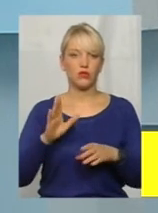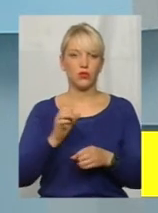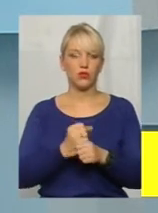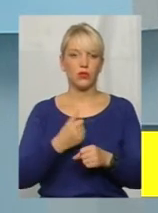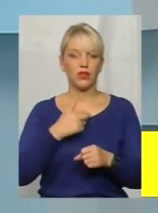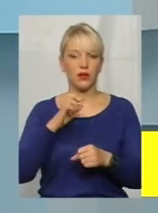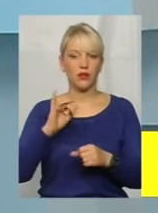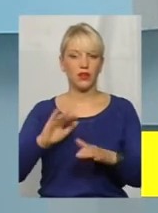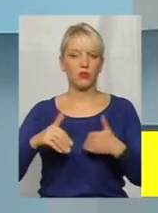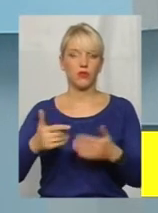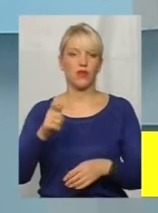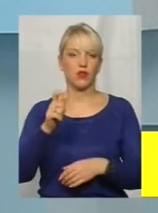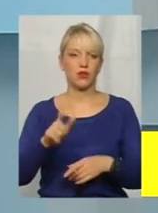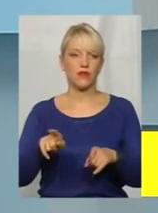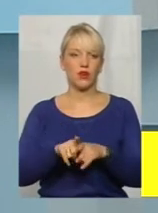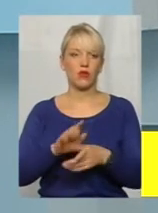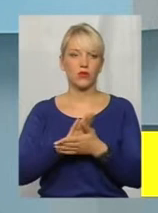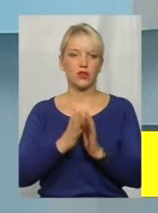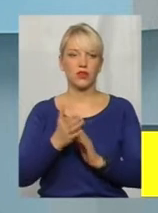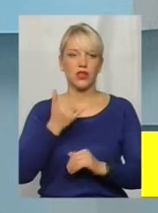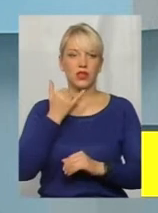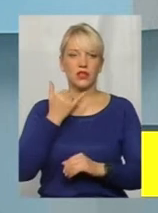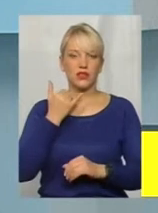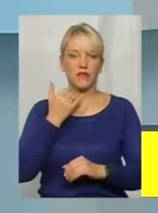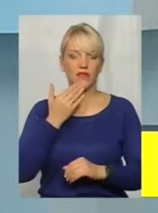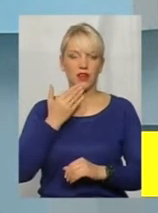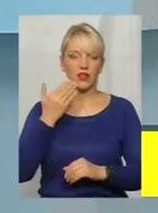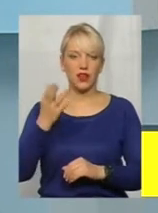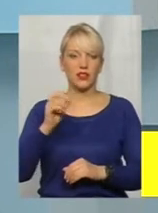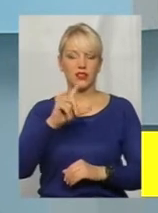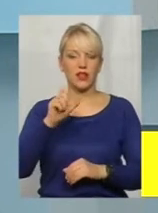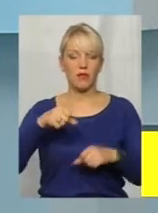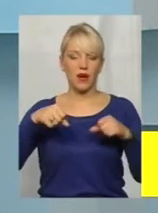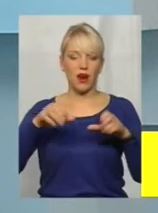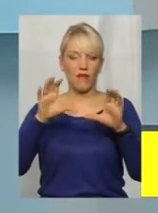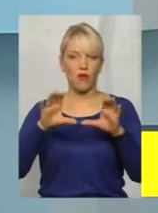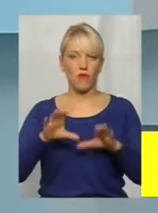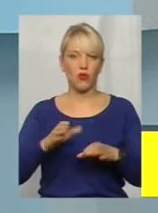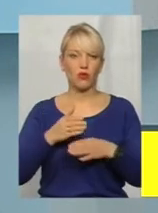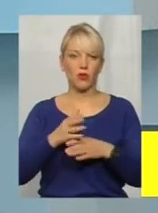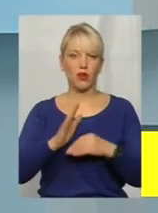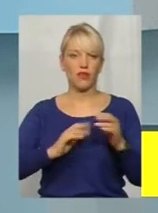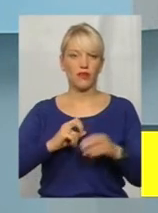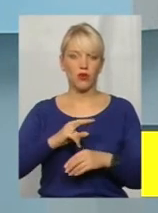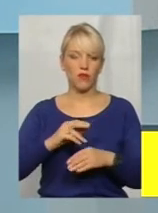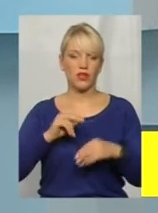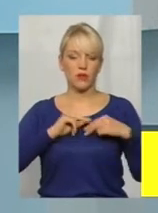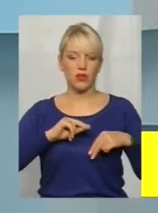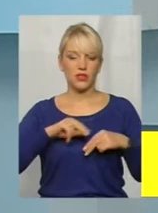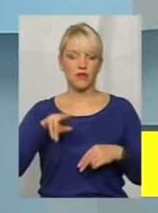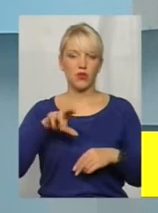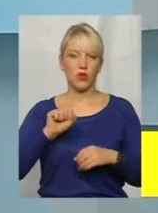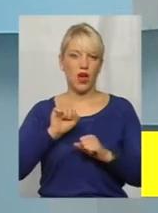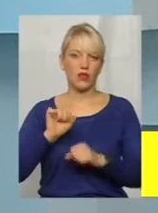все-таки рекомендувала особам в такому стані звертатися за правовою допомогою до кваліфікованих працівників, а саме до адвокатів. На